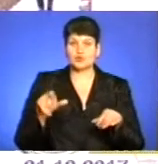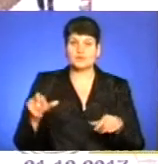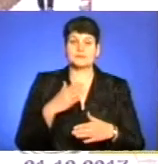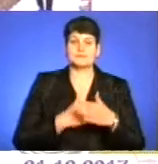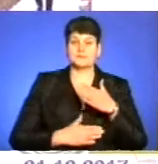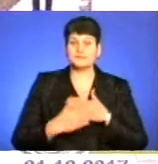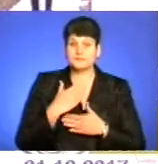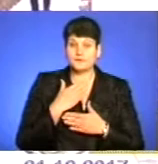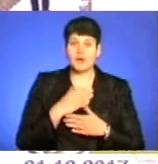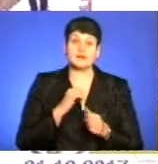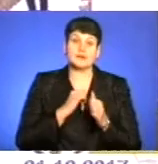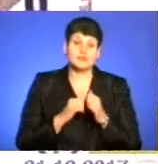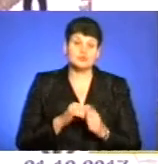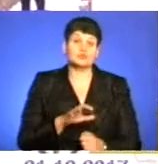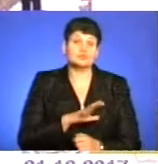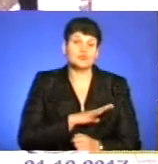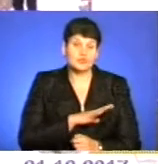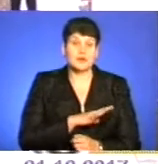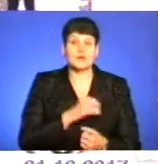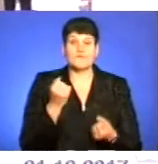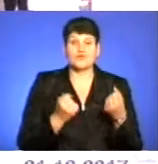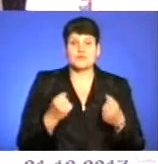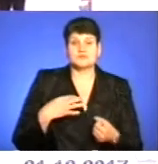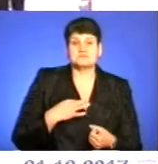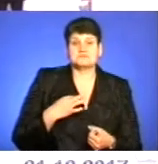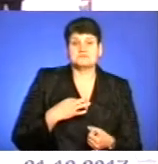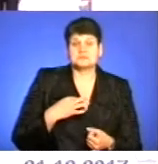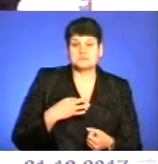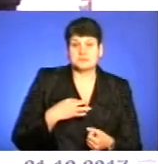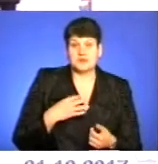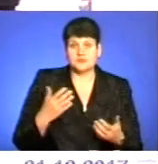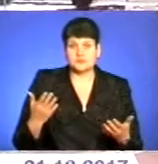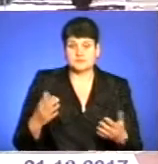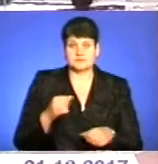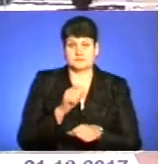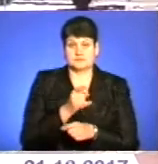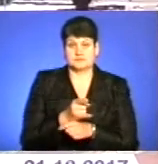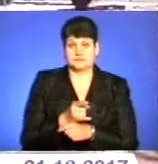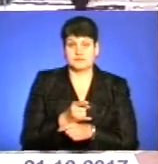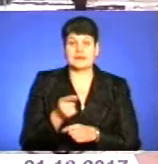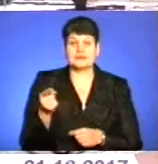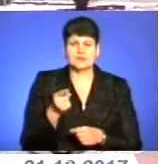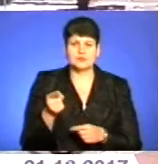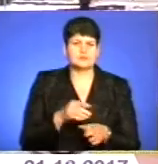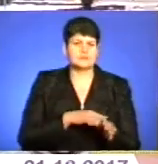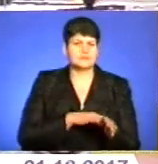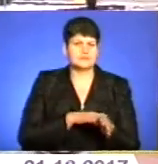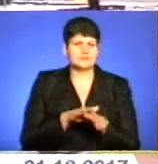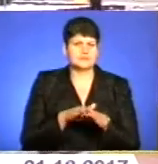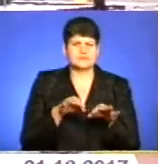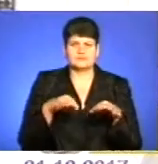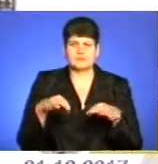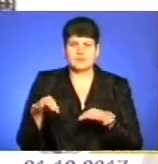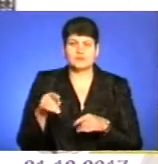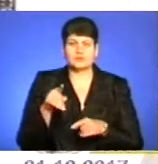інвалідністю. Але часто горе-водії нехтують правилами цивілізованого паркування. Тернопіль перенасичений автотранспортом,